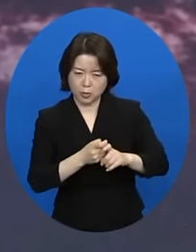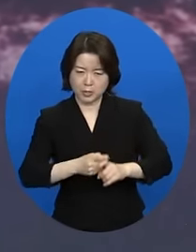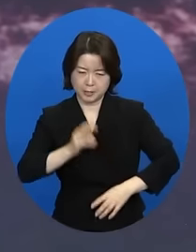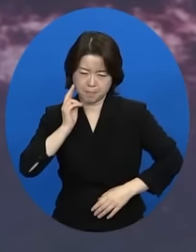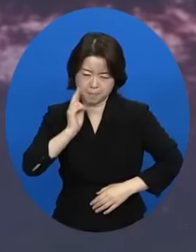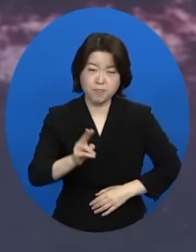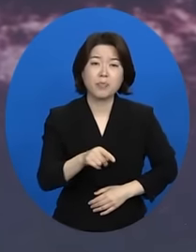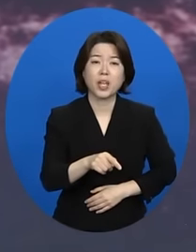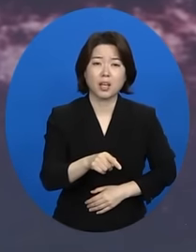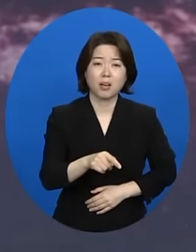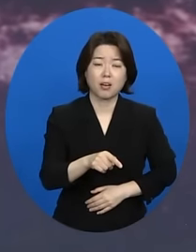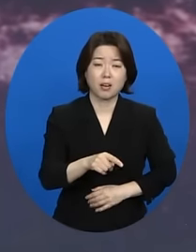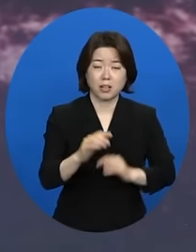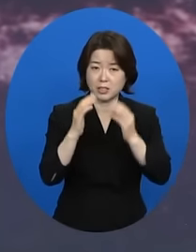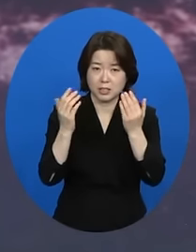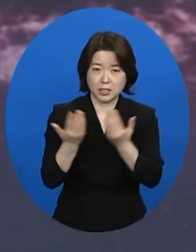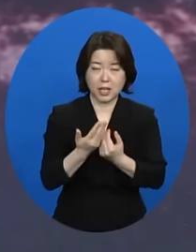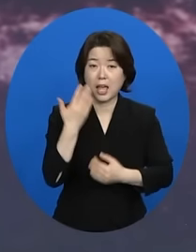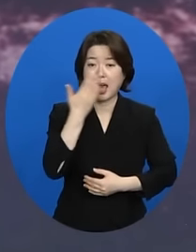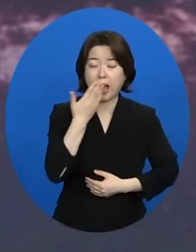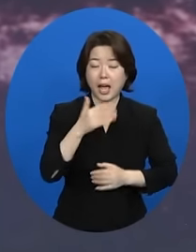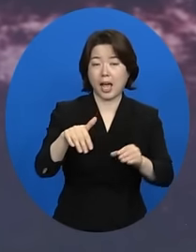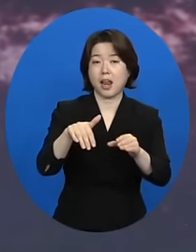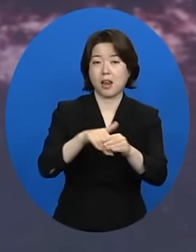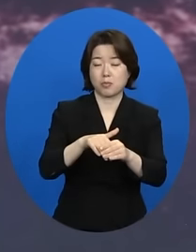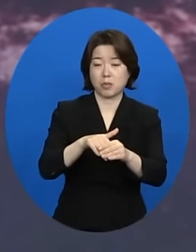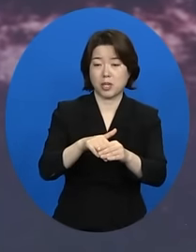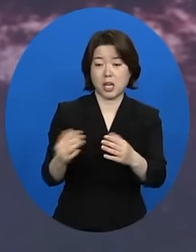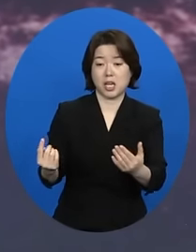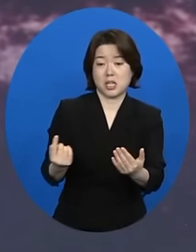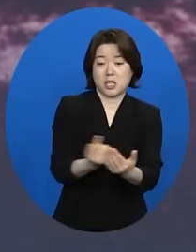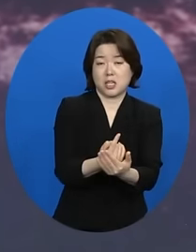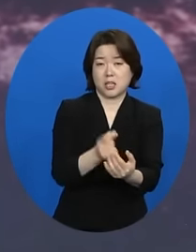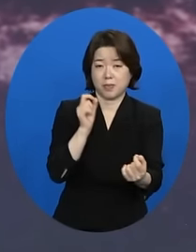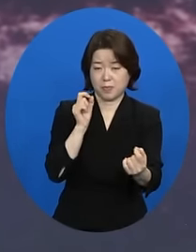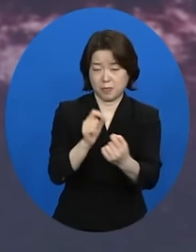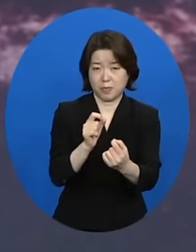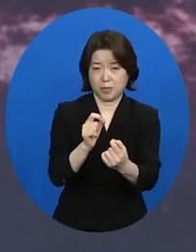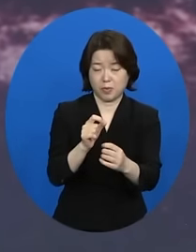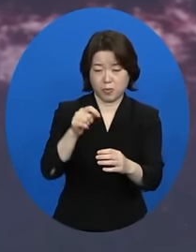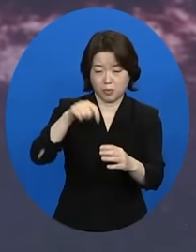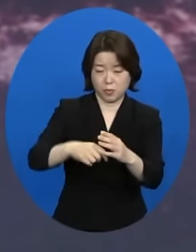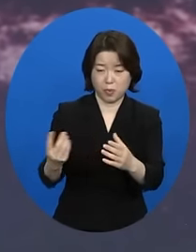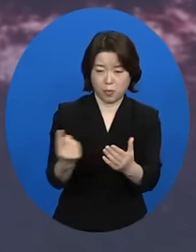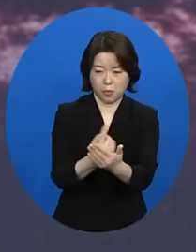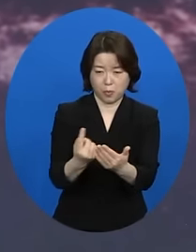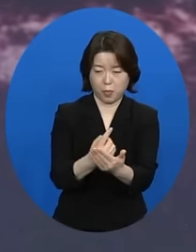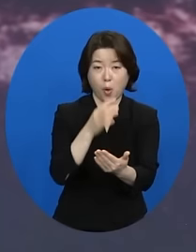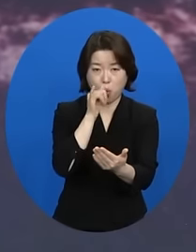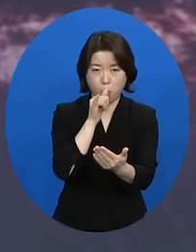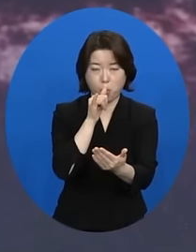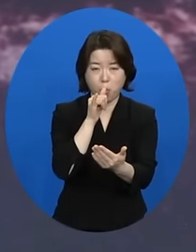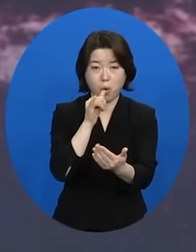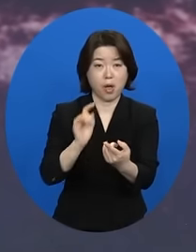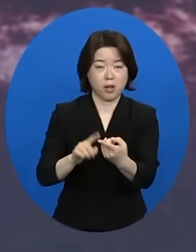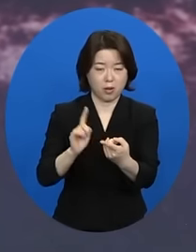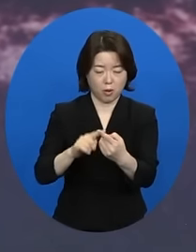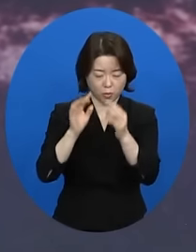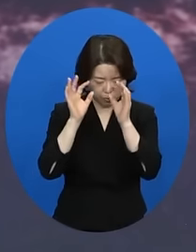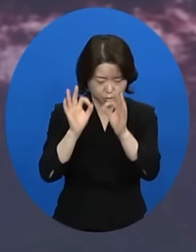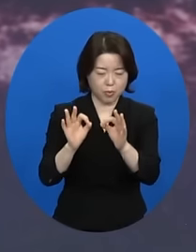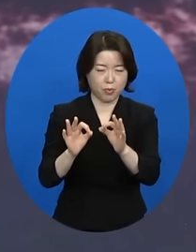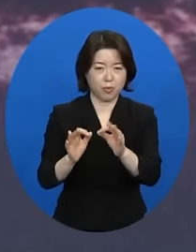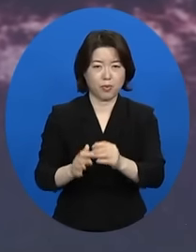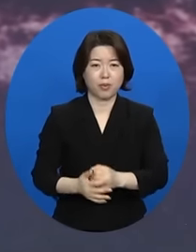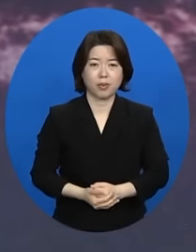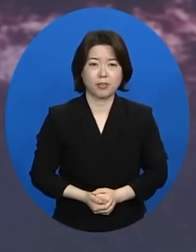잔인함, 이 모든 것은 이 가나안 문화에 그들이 아주 깊숙하게 동화되어 가고 있었다는 것을 보여주고 있기 때문에